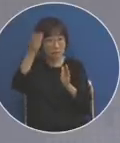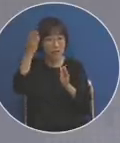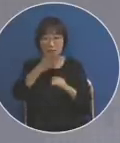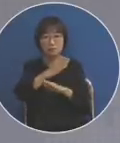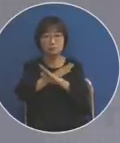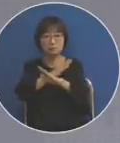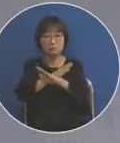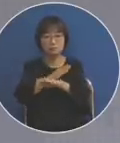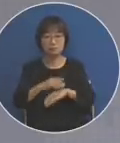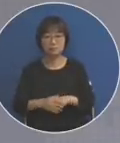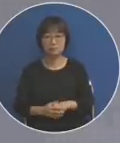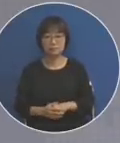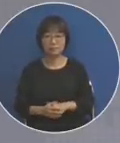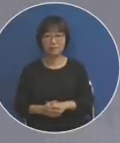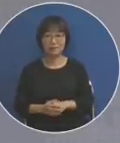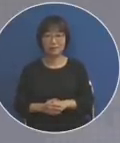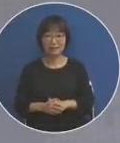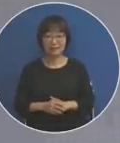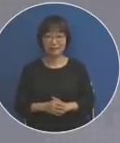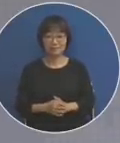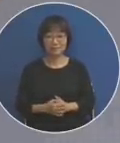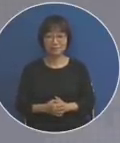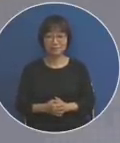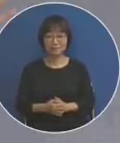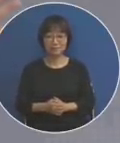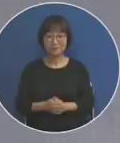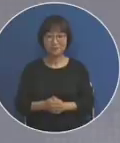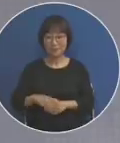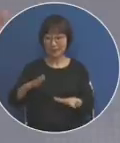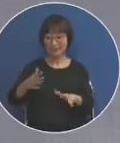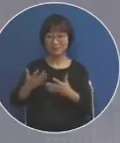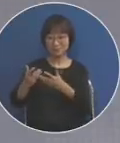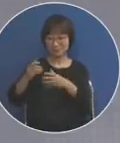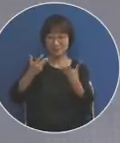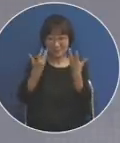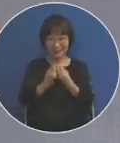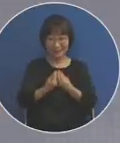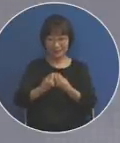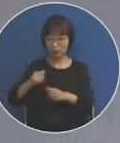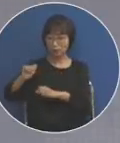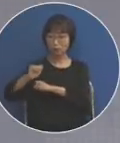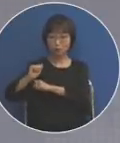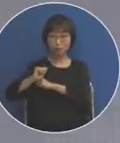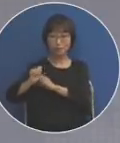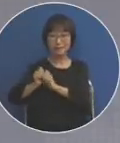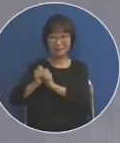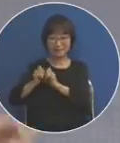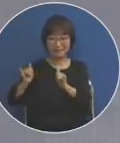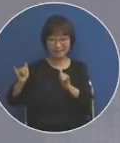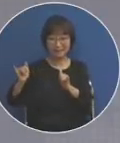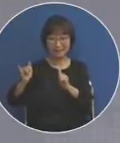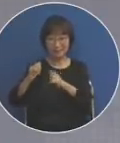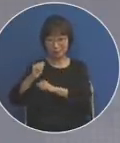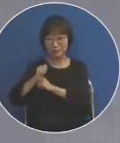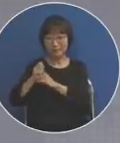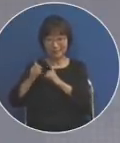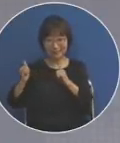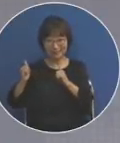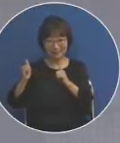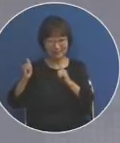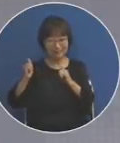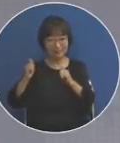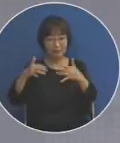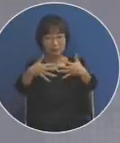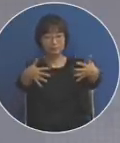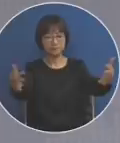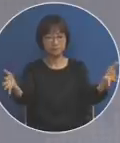이 군인 중에서 왜 군부대에 군인들이 다 잠을 자도록 하기 위해서 파수꾼을 세우는 거예요. In order for all